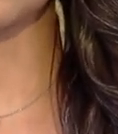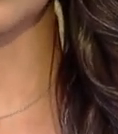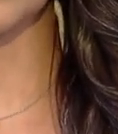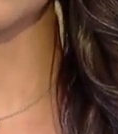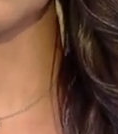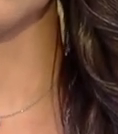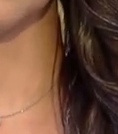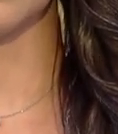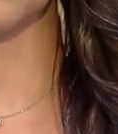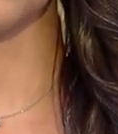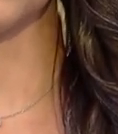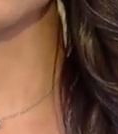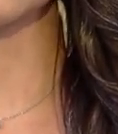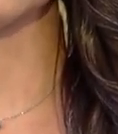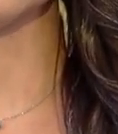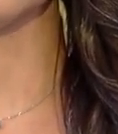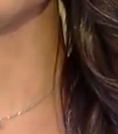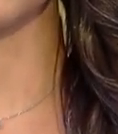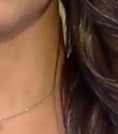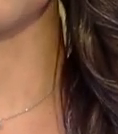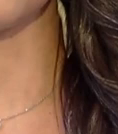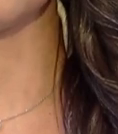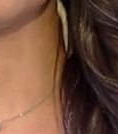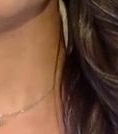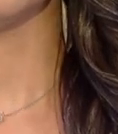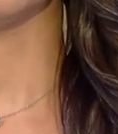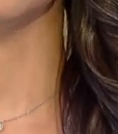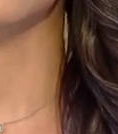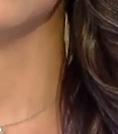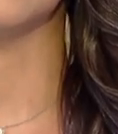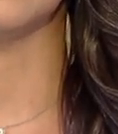هذا المؤتمر الوطني وهذه